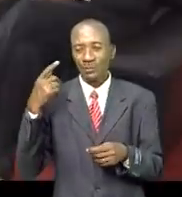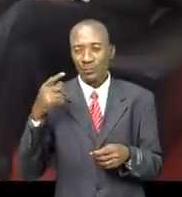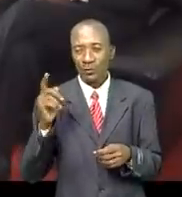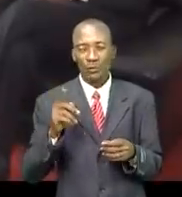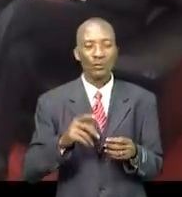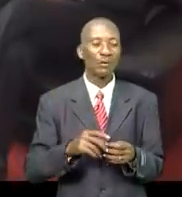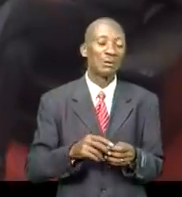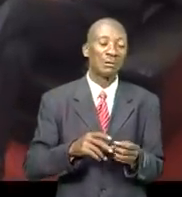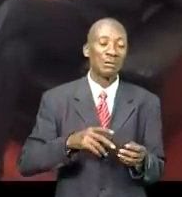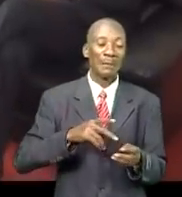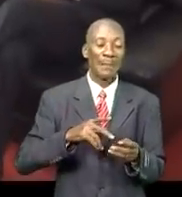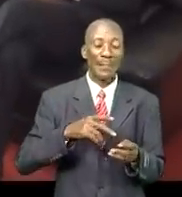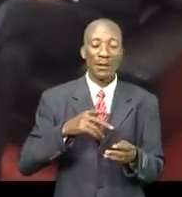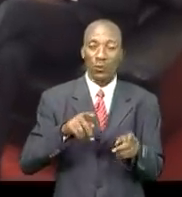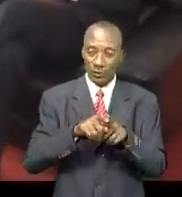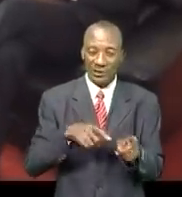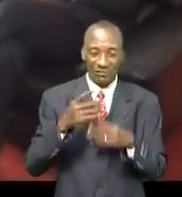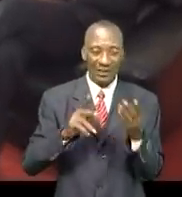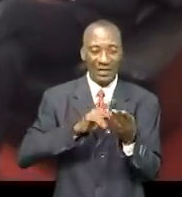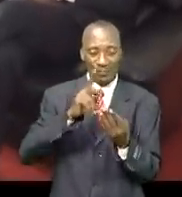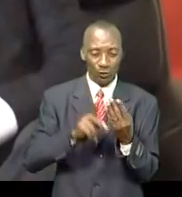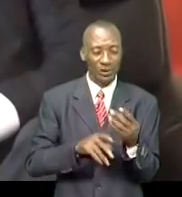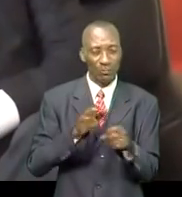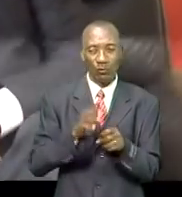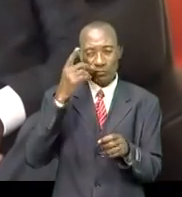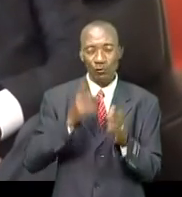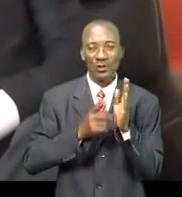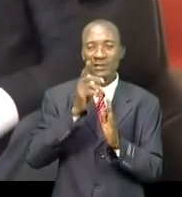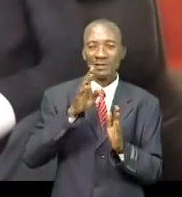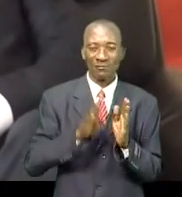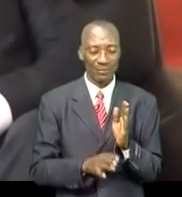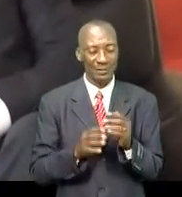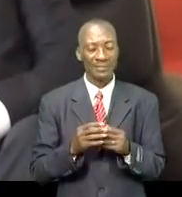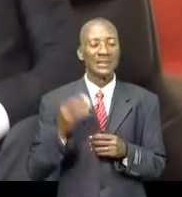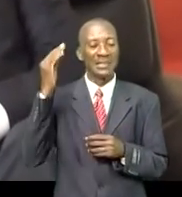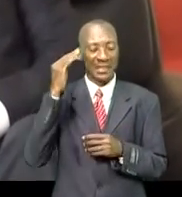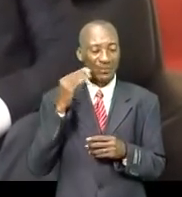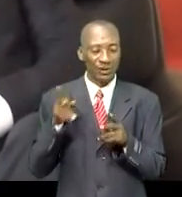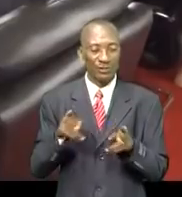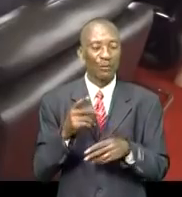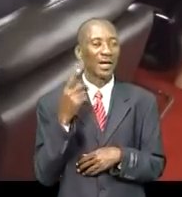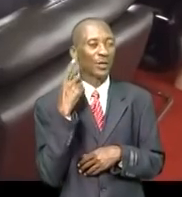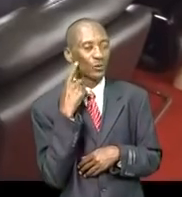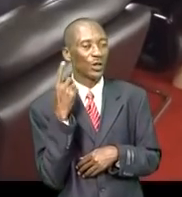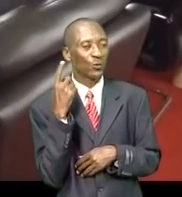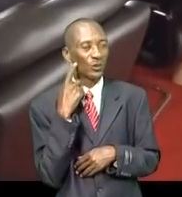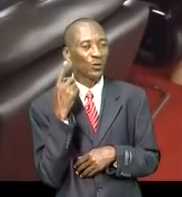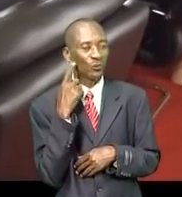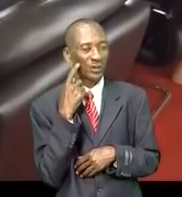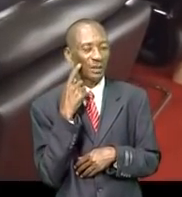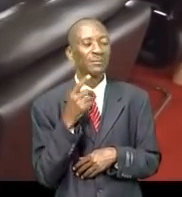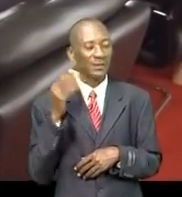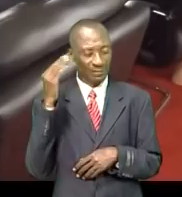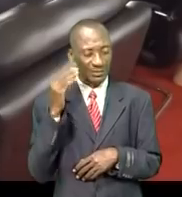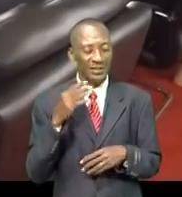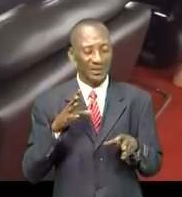micro-projets de développement socio-économique. Très positif, le patron du plan, Christian Mwando Simba, a promis à ses hôtes de poursuivre